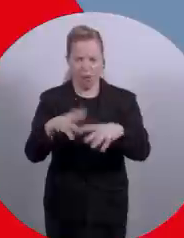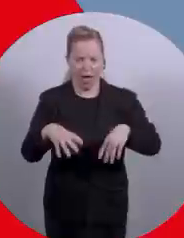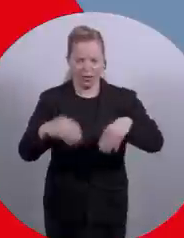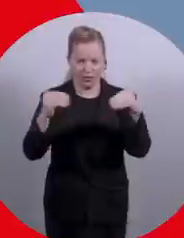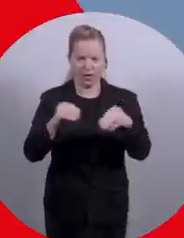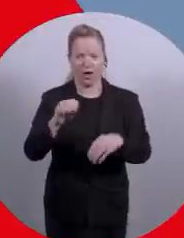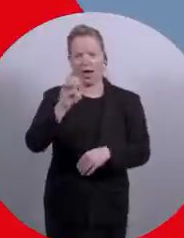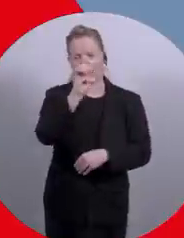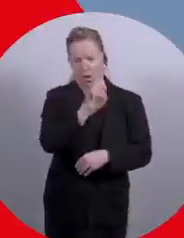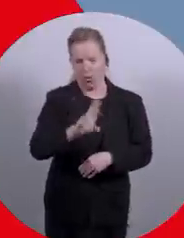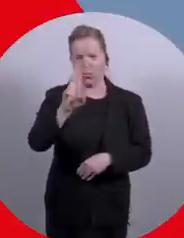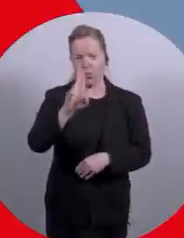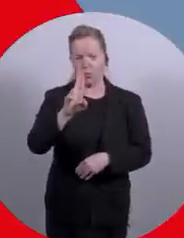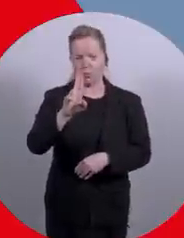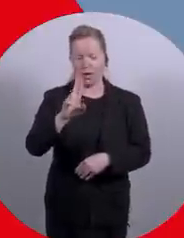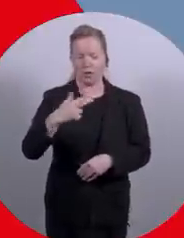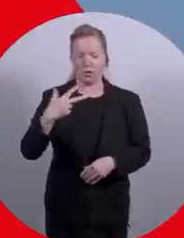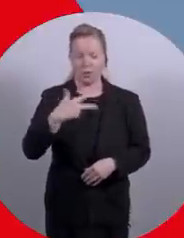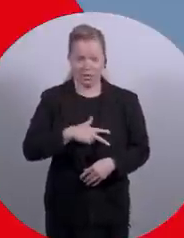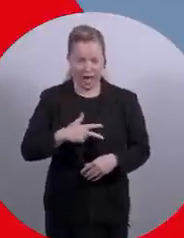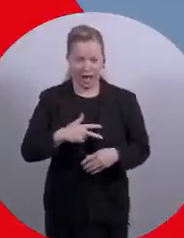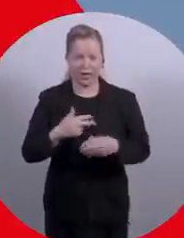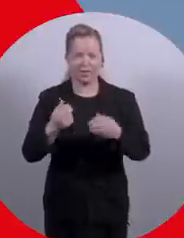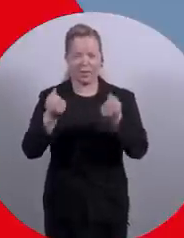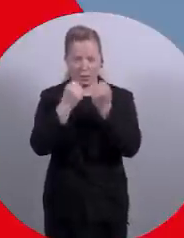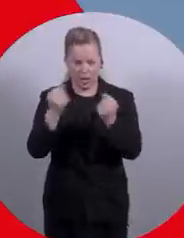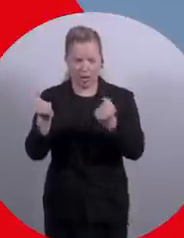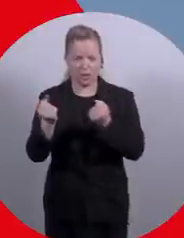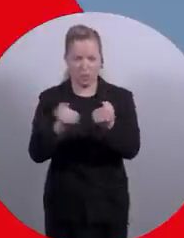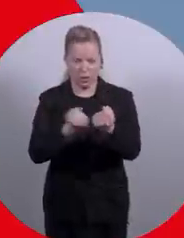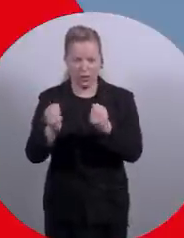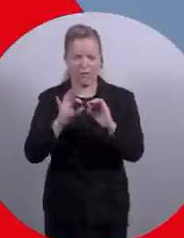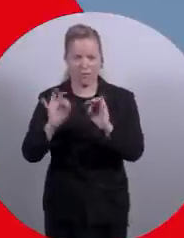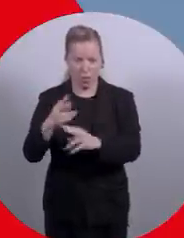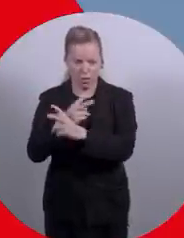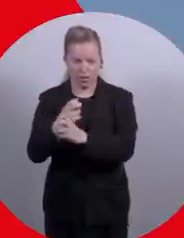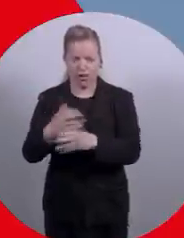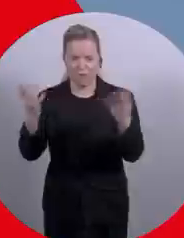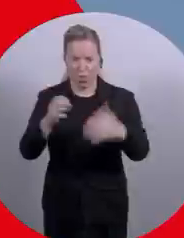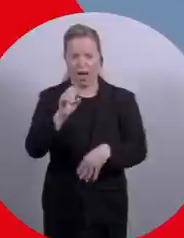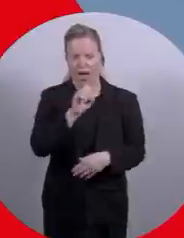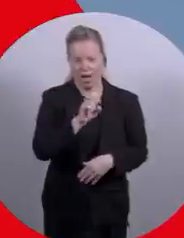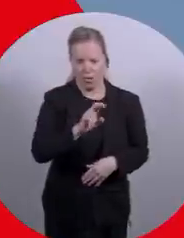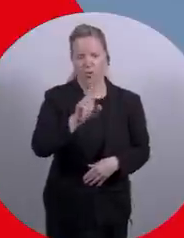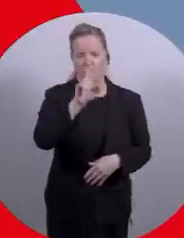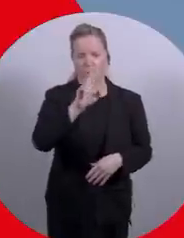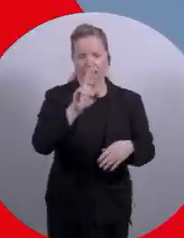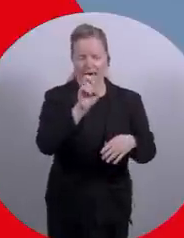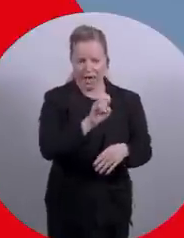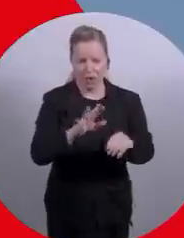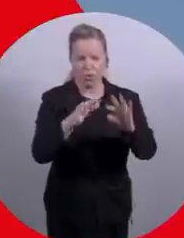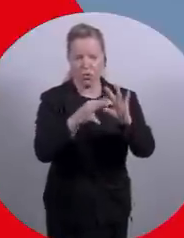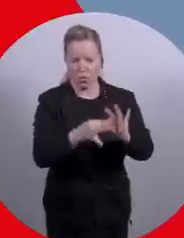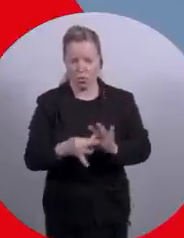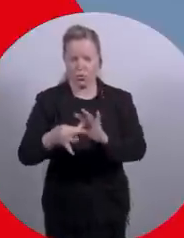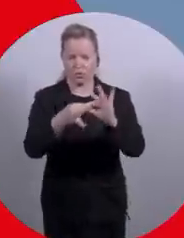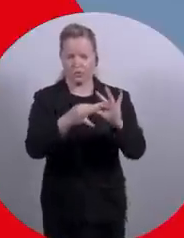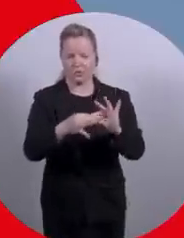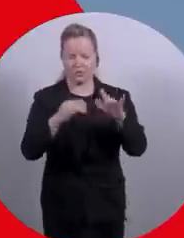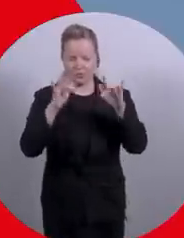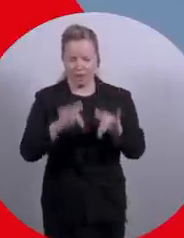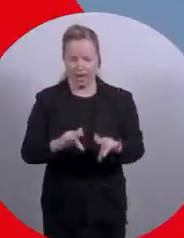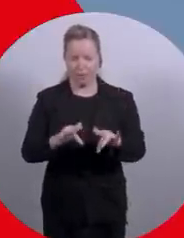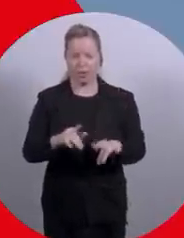sozialdemokratische Politik für Österreich fängt auch in der Europäischen Union an und die Europäische Union ist das was wir